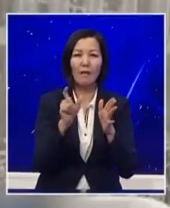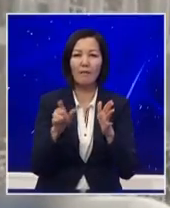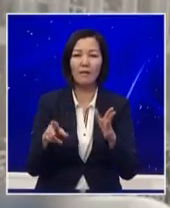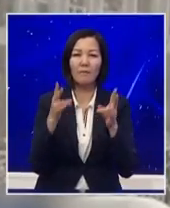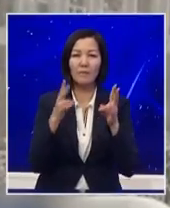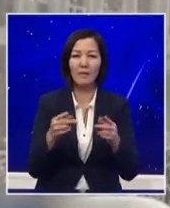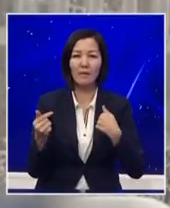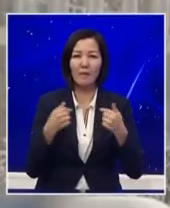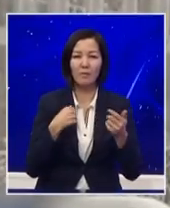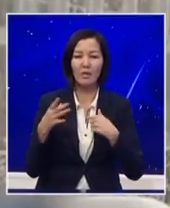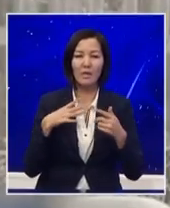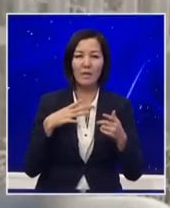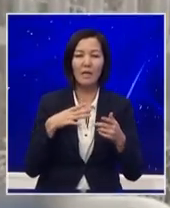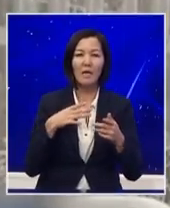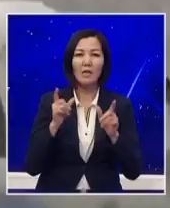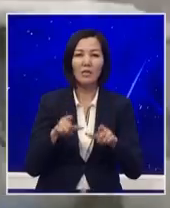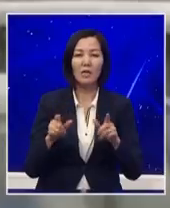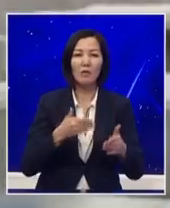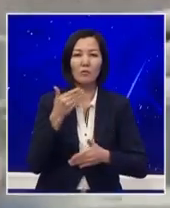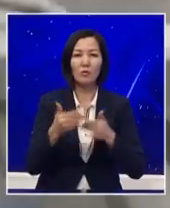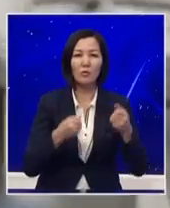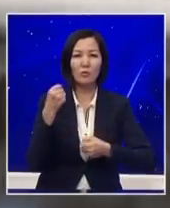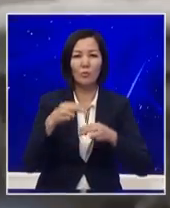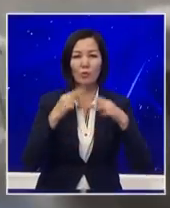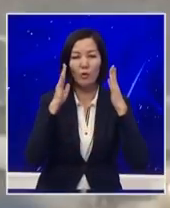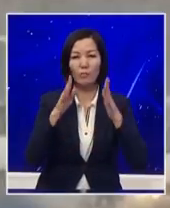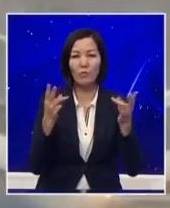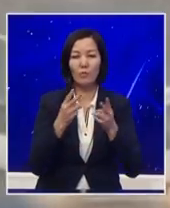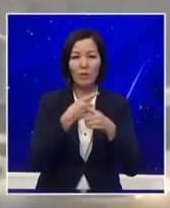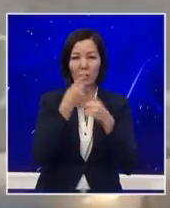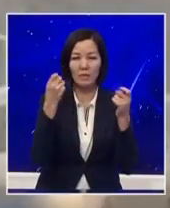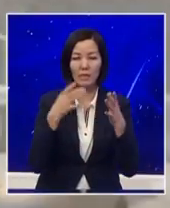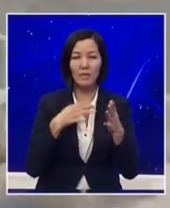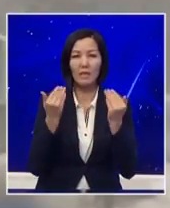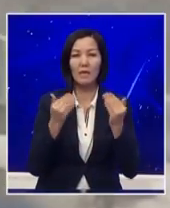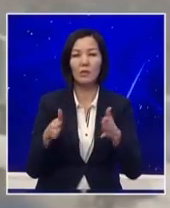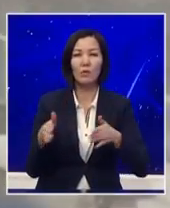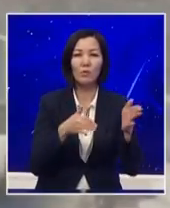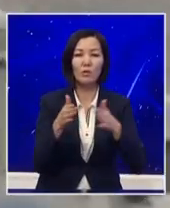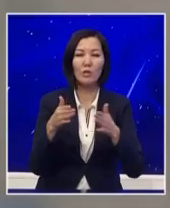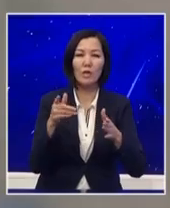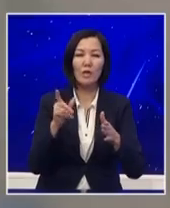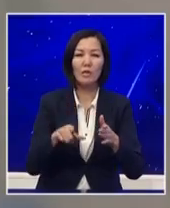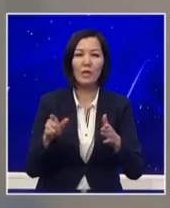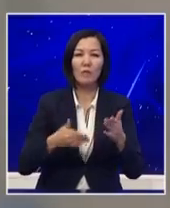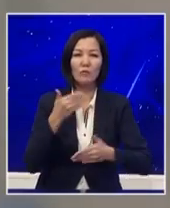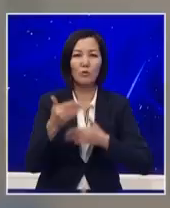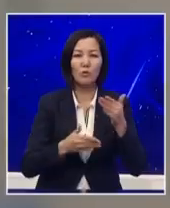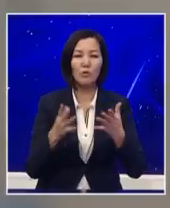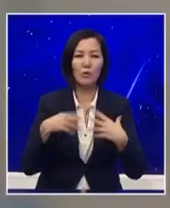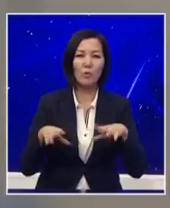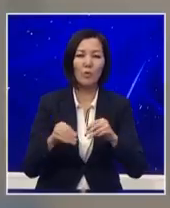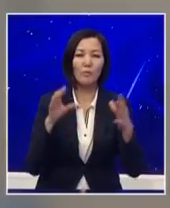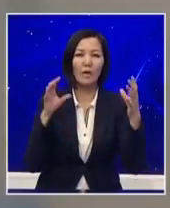шекті. Полиция жаяу жүргіншілер мен жүргізушілерге мұқият болуды ескертеді. Қазір көшелер, жаяу жүргіншілер жолы, қоғамдық